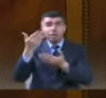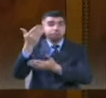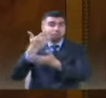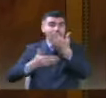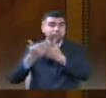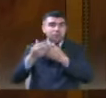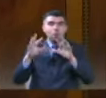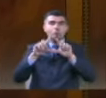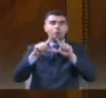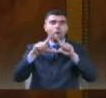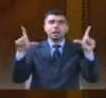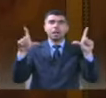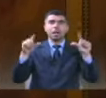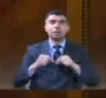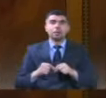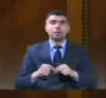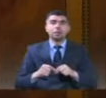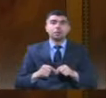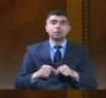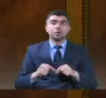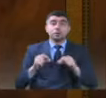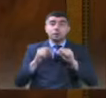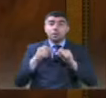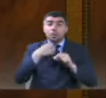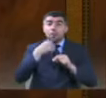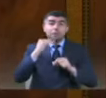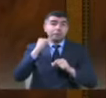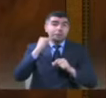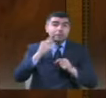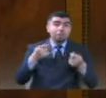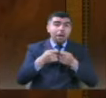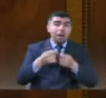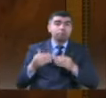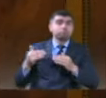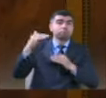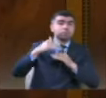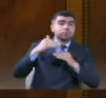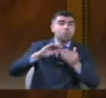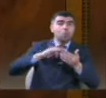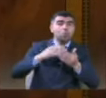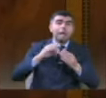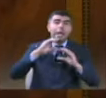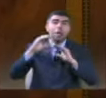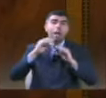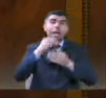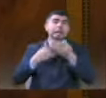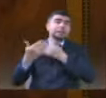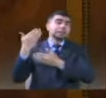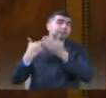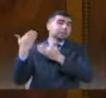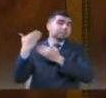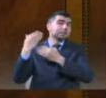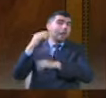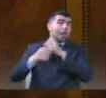واضحة، فأكيد أنها تشتغل على تراكم المأسسة التي شهدها الحوار الاجتماعي في سنوات